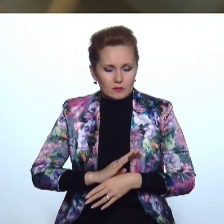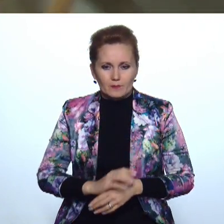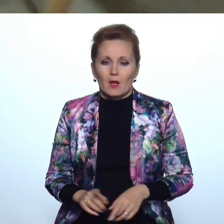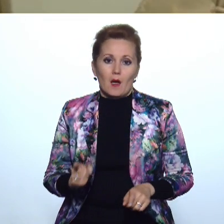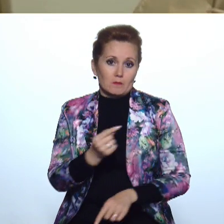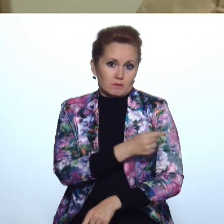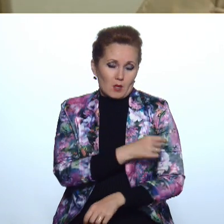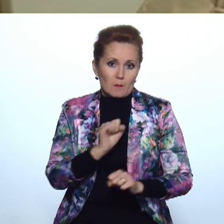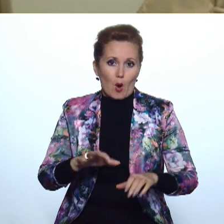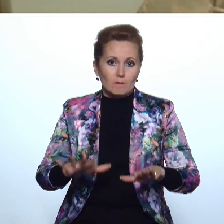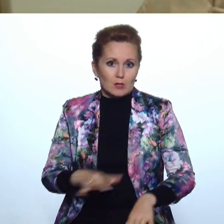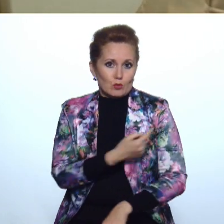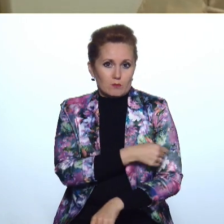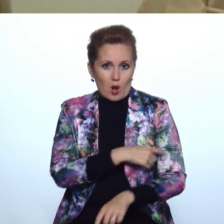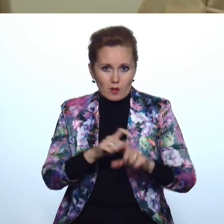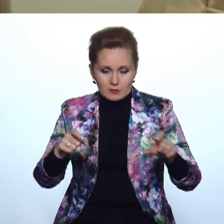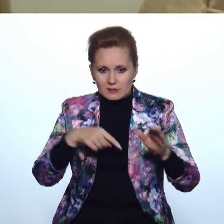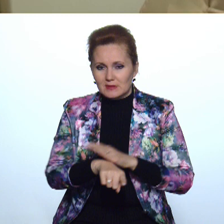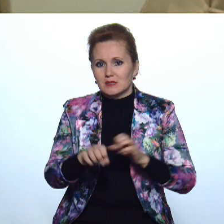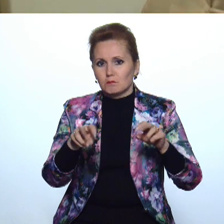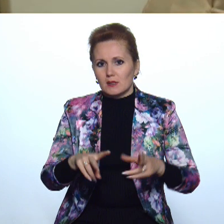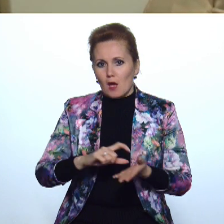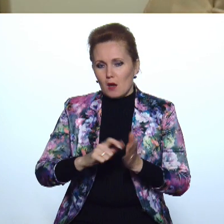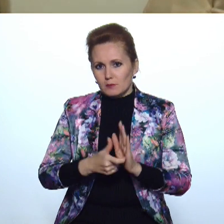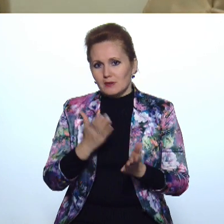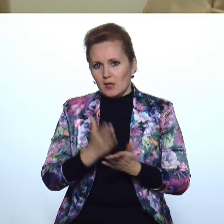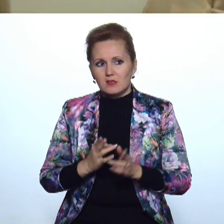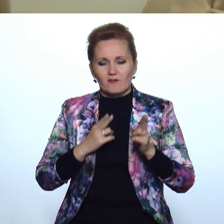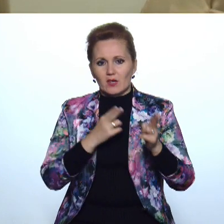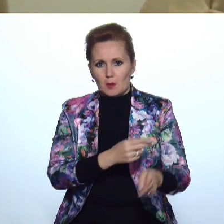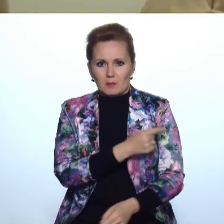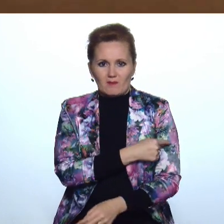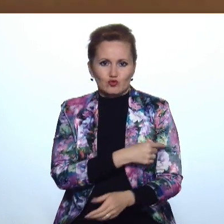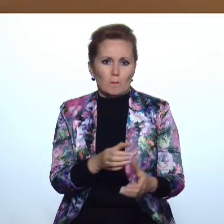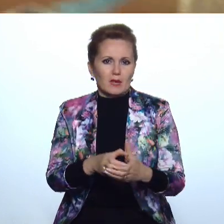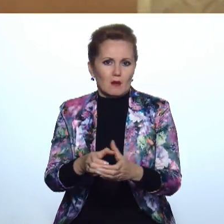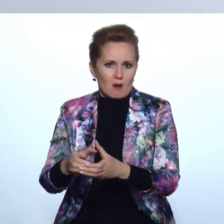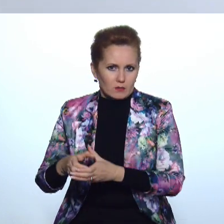месту жительства. Там открыты специальные кабинеты, также работают выездные прививочные бригады.